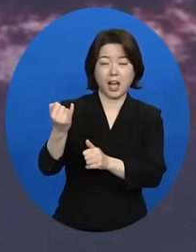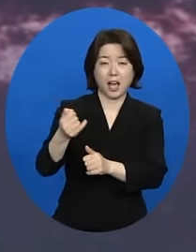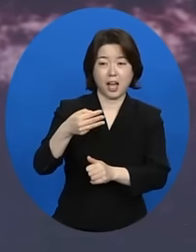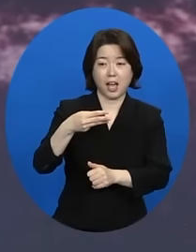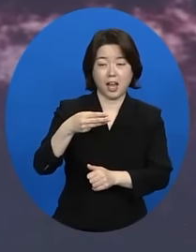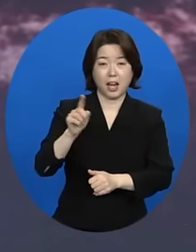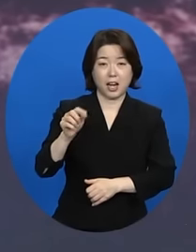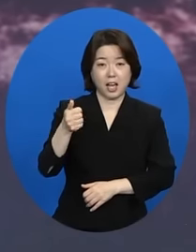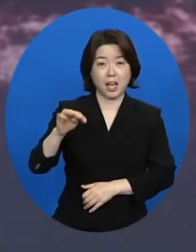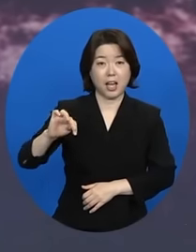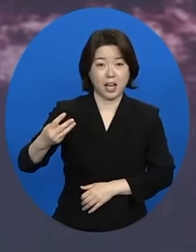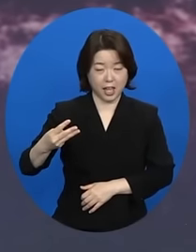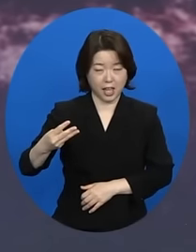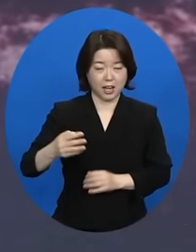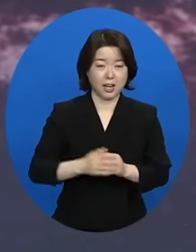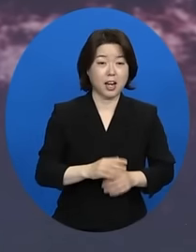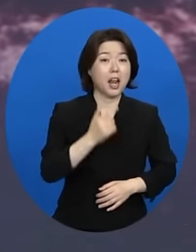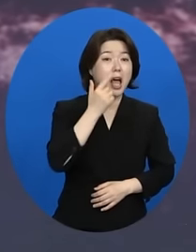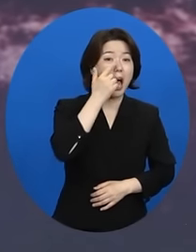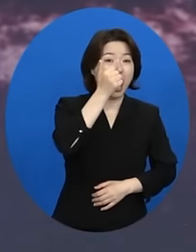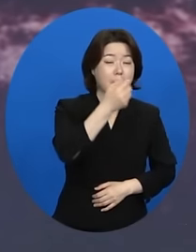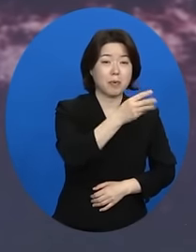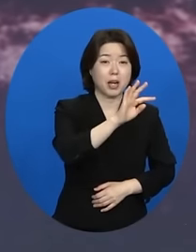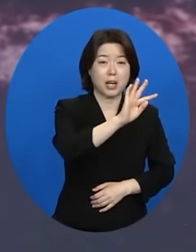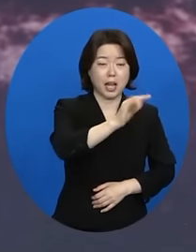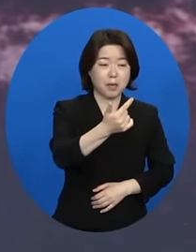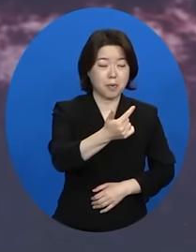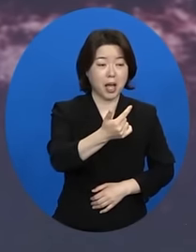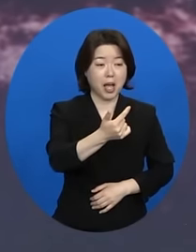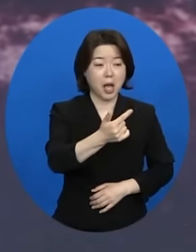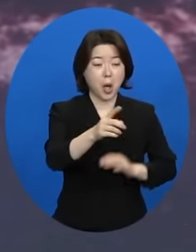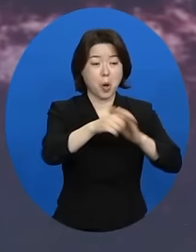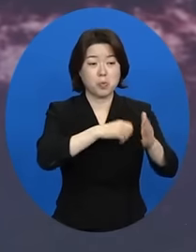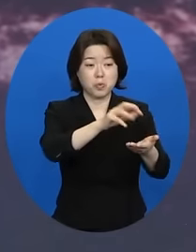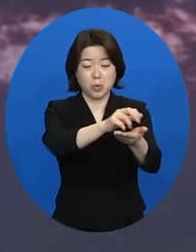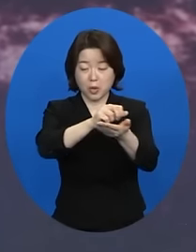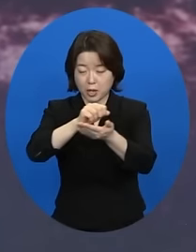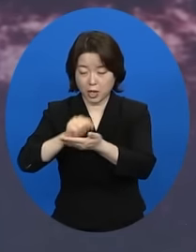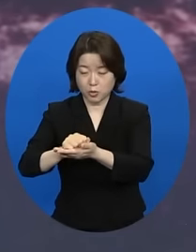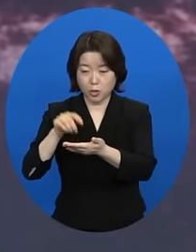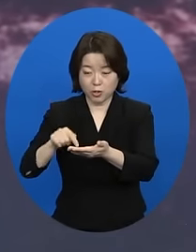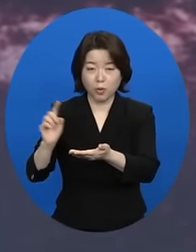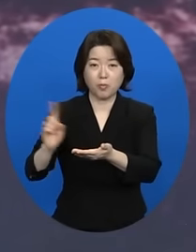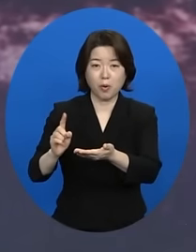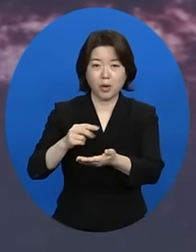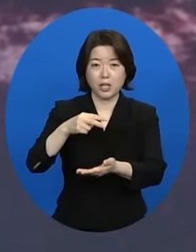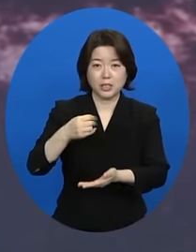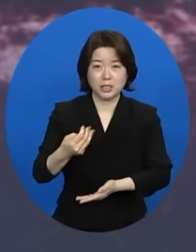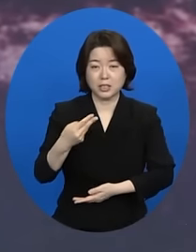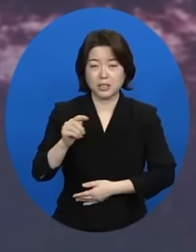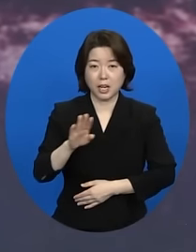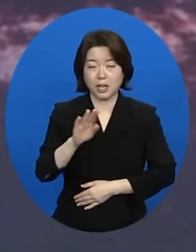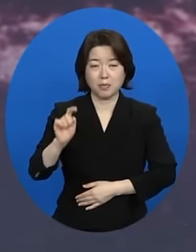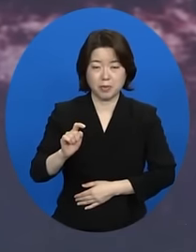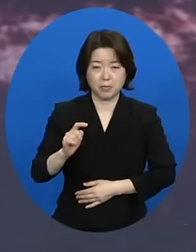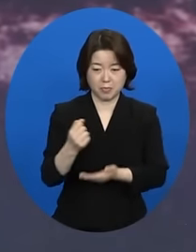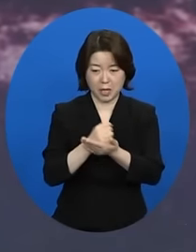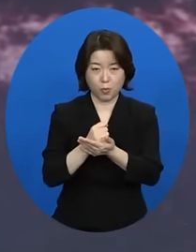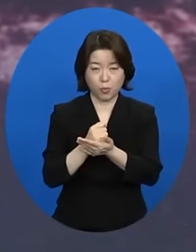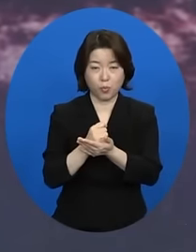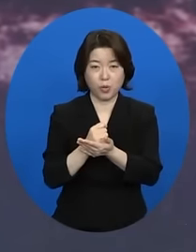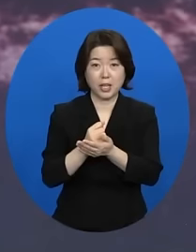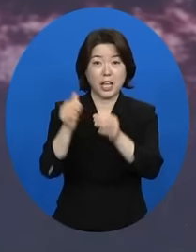라헬이 아버지 라반으로부터 훔치고 들어온 드라빔이라고 하는 것이 있습니다. 드라빔.